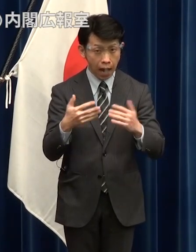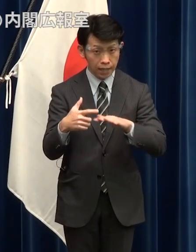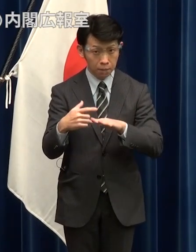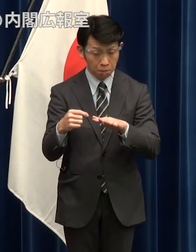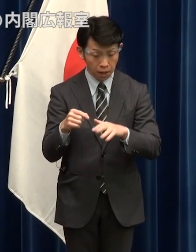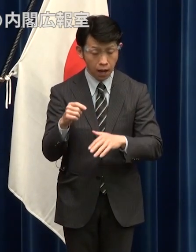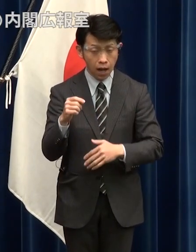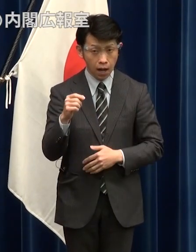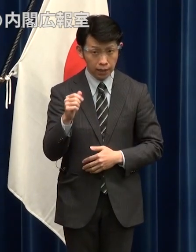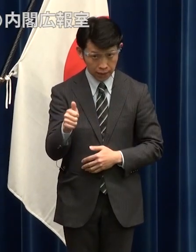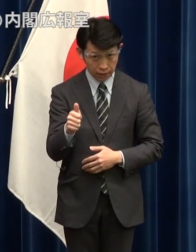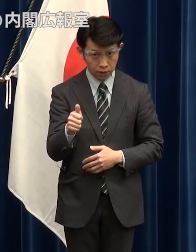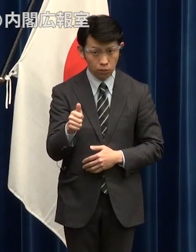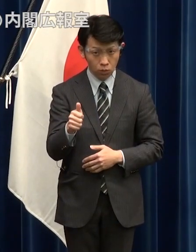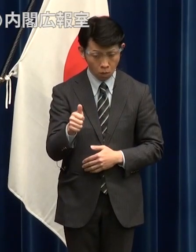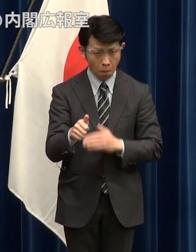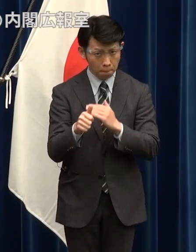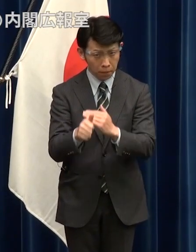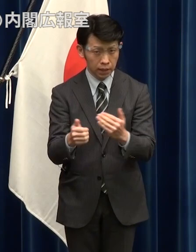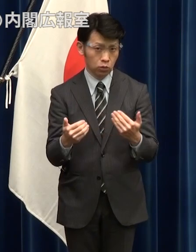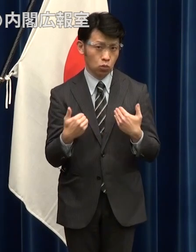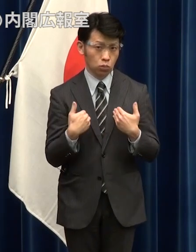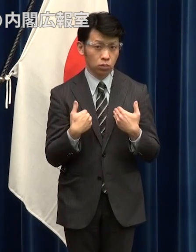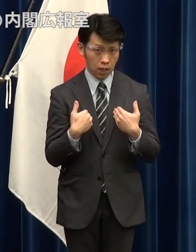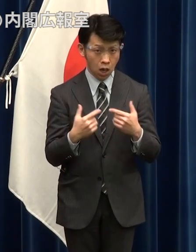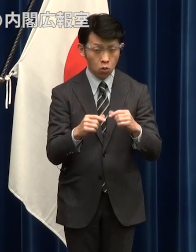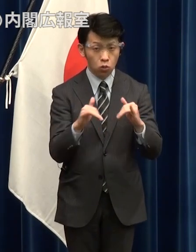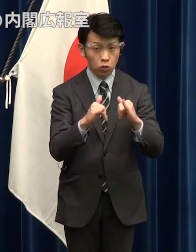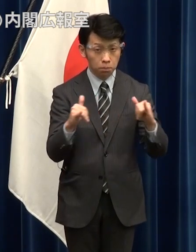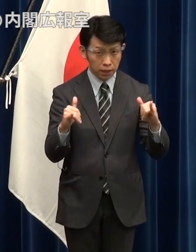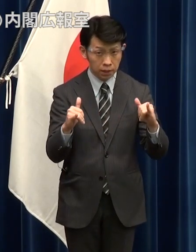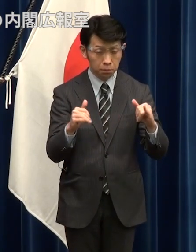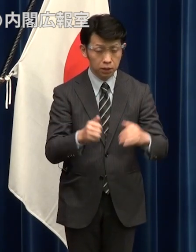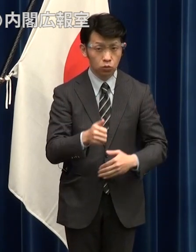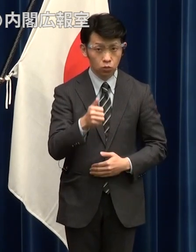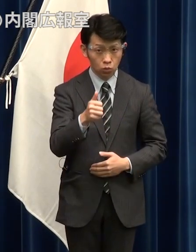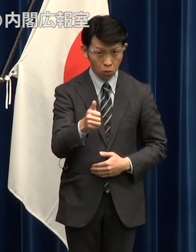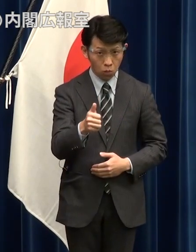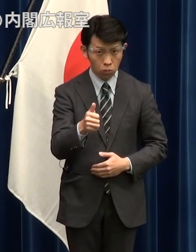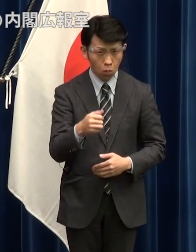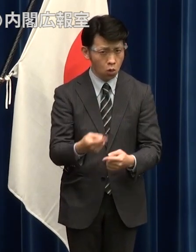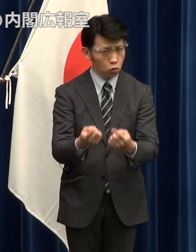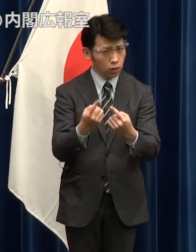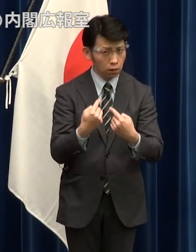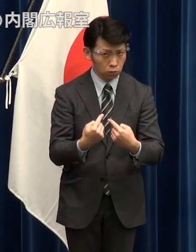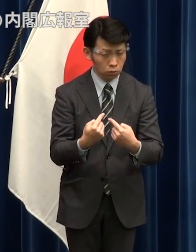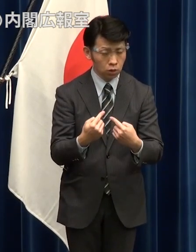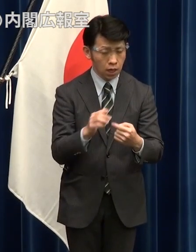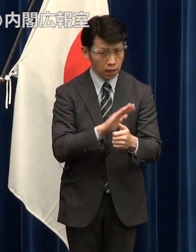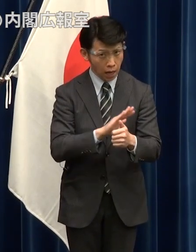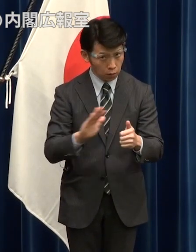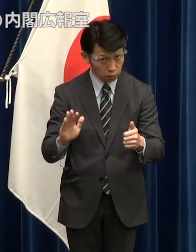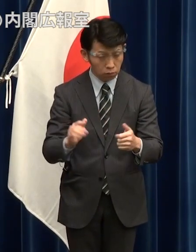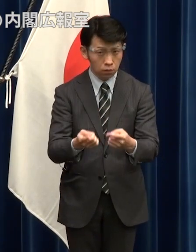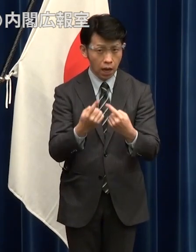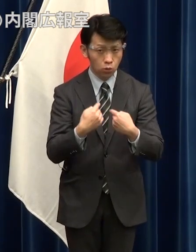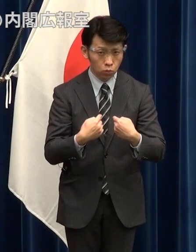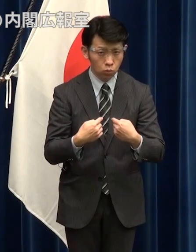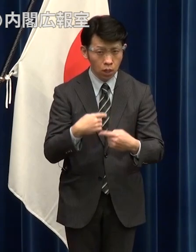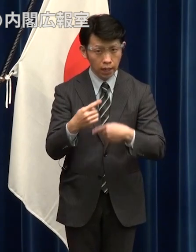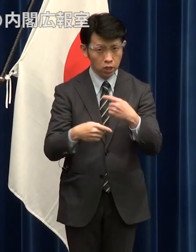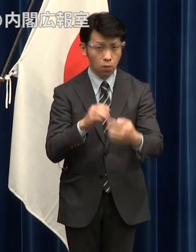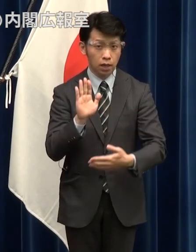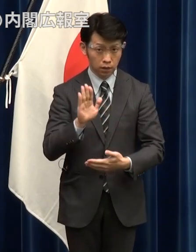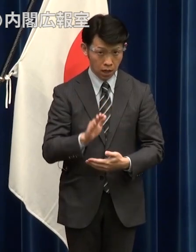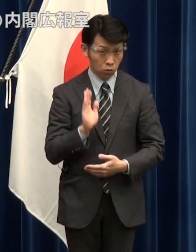。さらに国民民主党の玉木代表の入閣についても一部報道がございました。先ほど総理